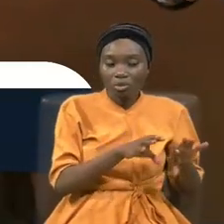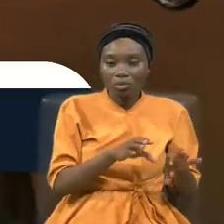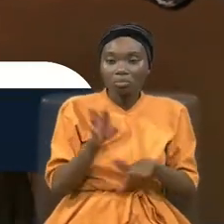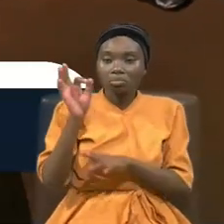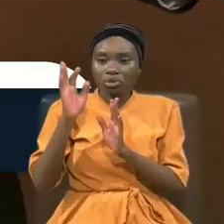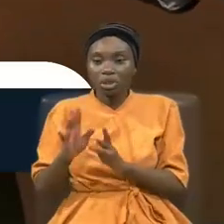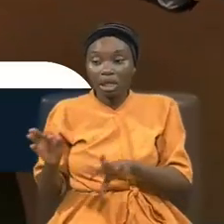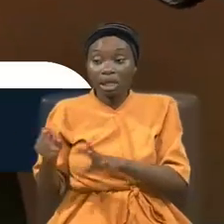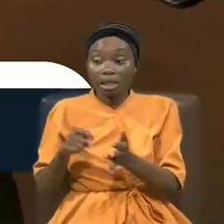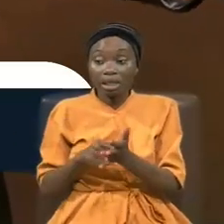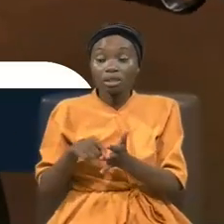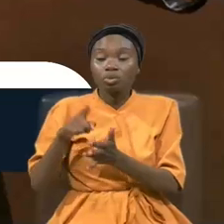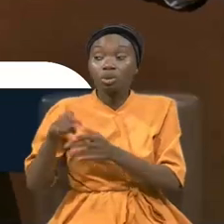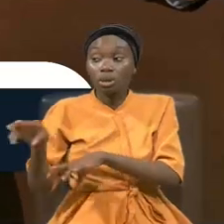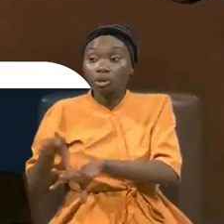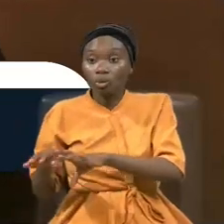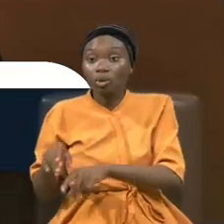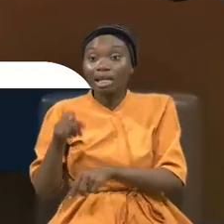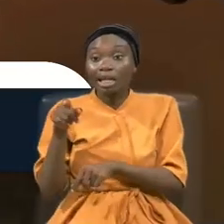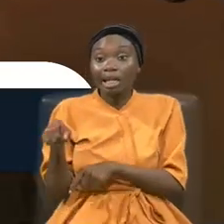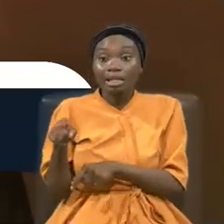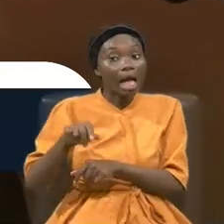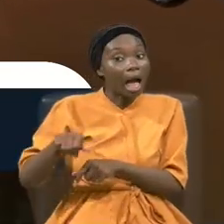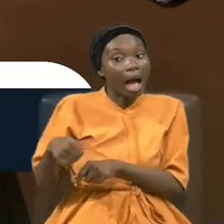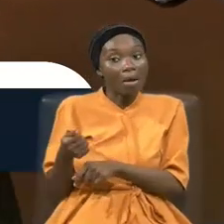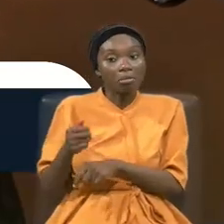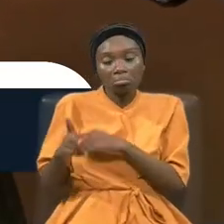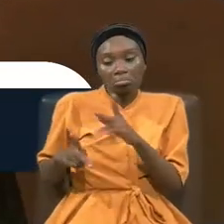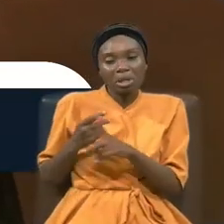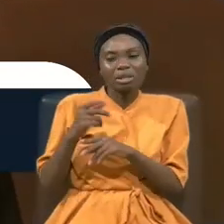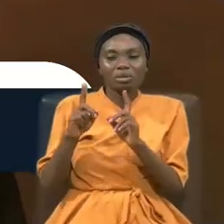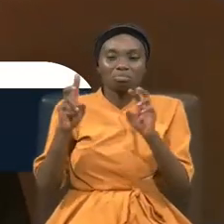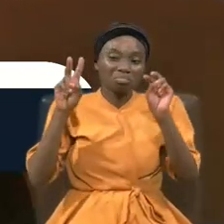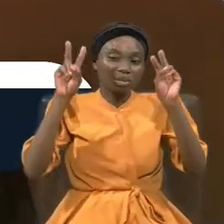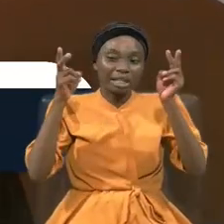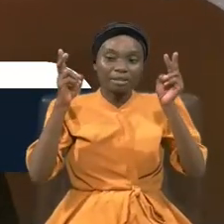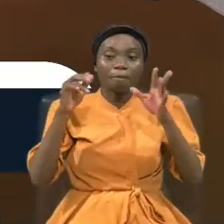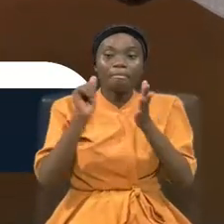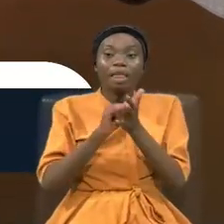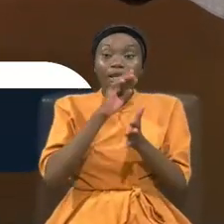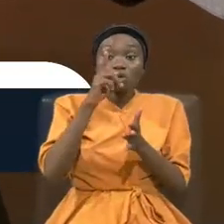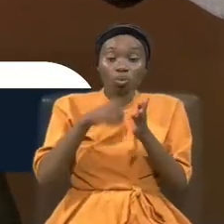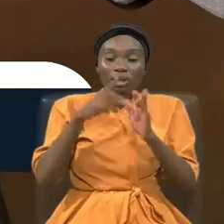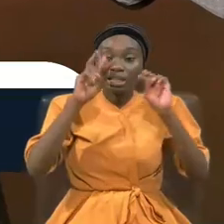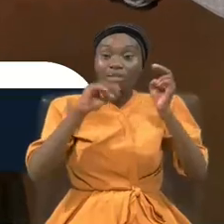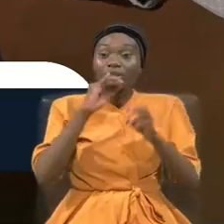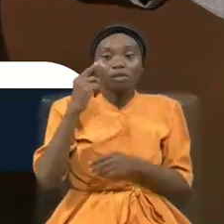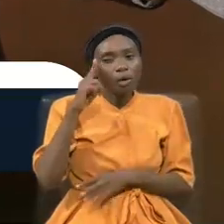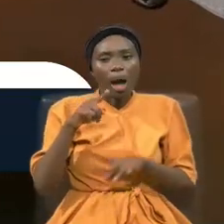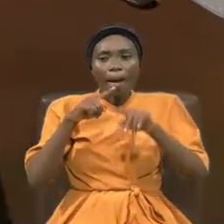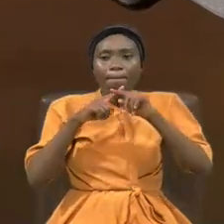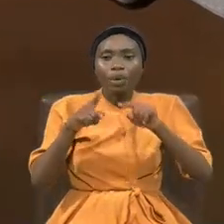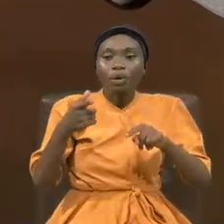Lui, il est prédicateur. Oui, c'est ce qu'il fait. Et voici un autre titre. Le titre, c'est pour